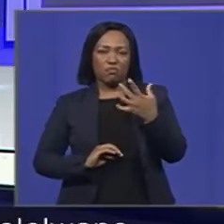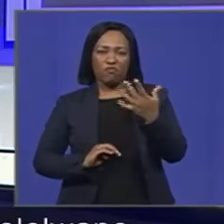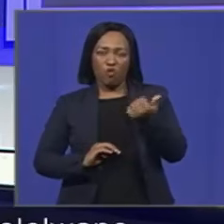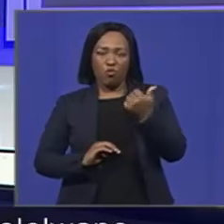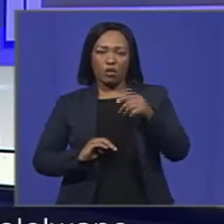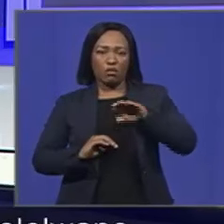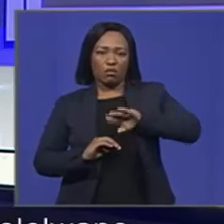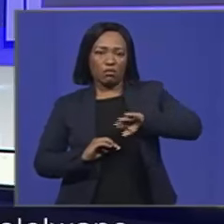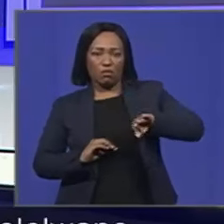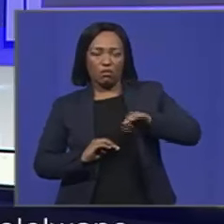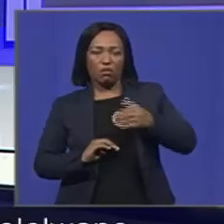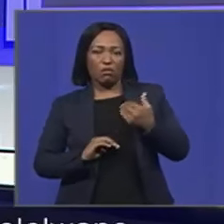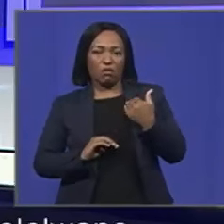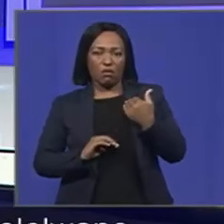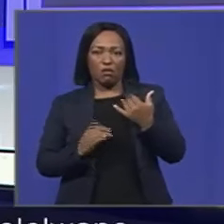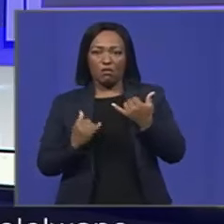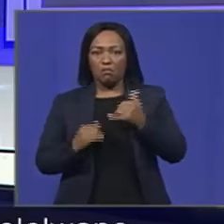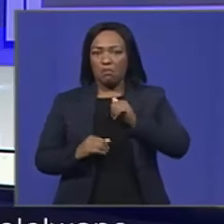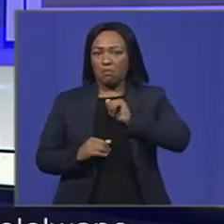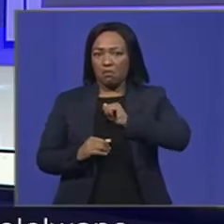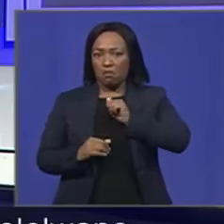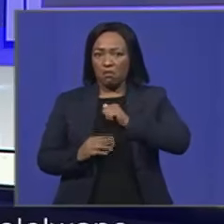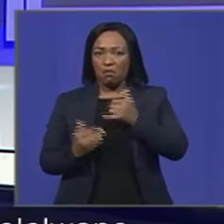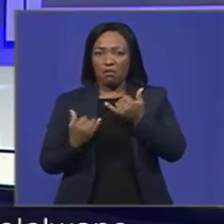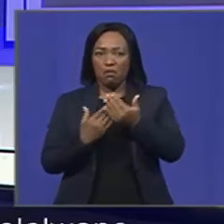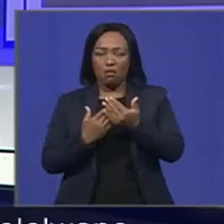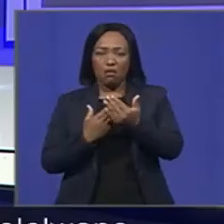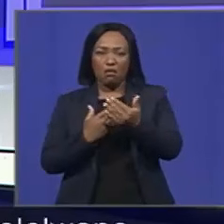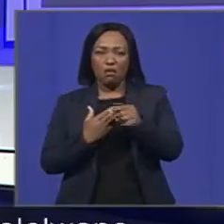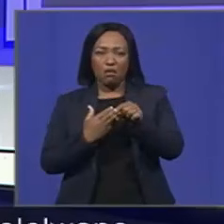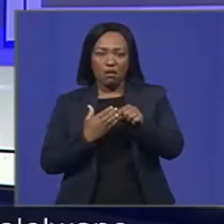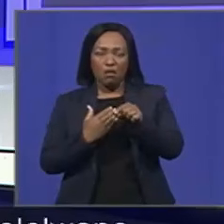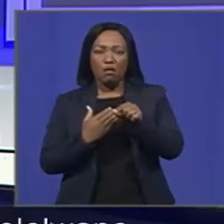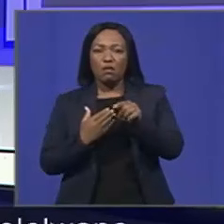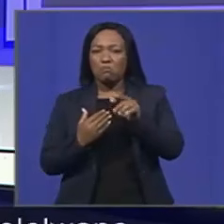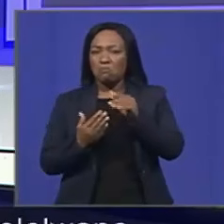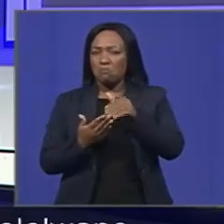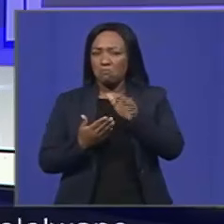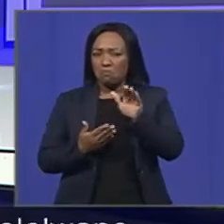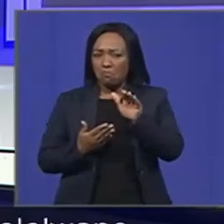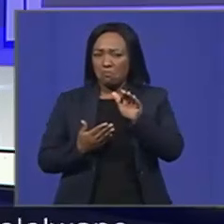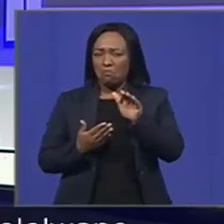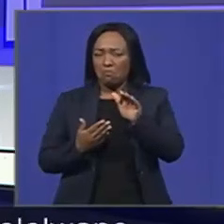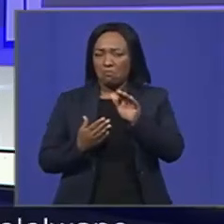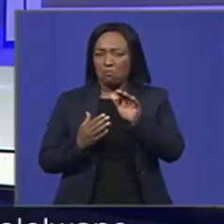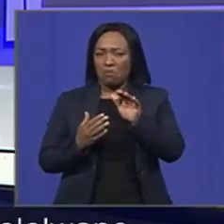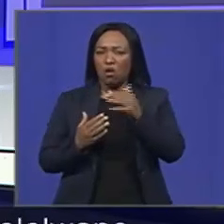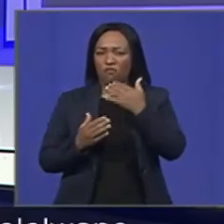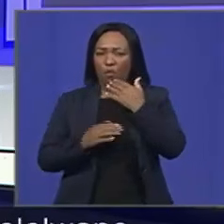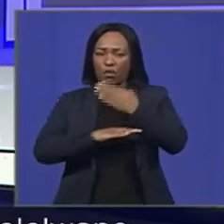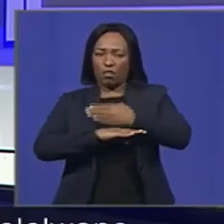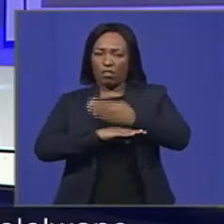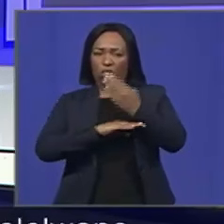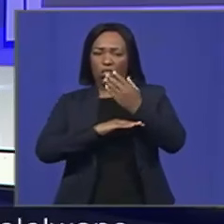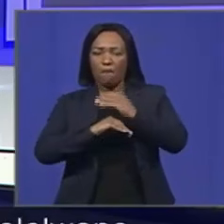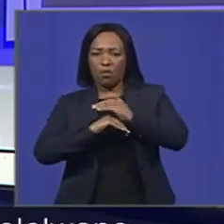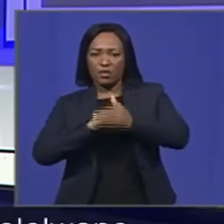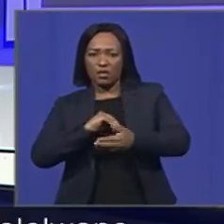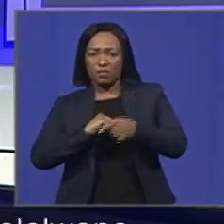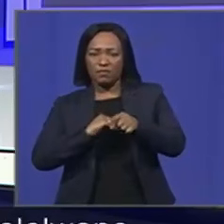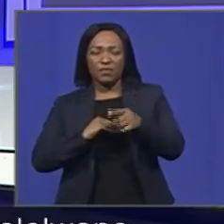thoko kana go ka nna le lesego mme ke dipholo tse leng gore di kobileng go matlafatsa tshireletso kwa melelwaneng. Bothati